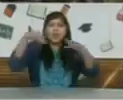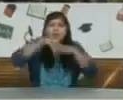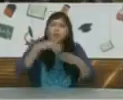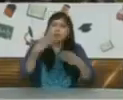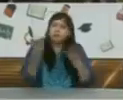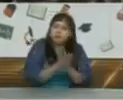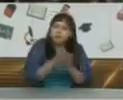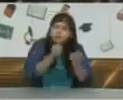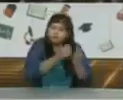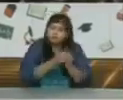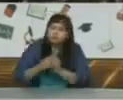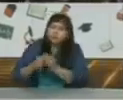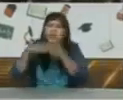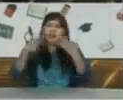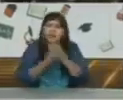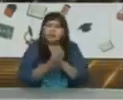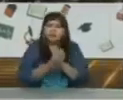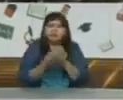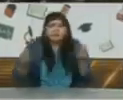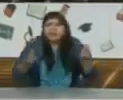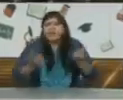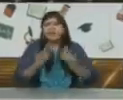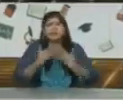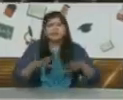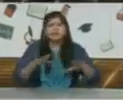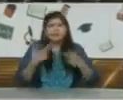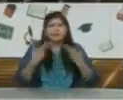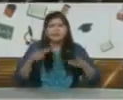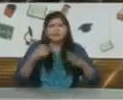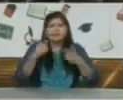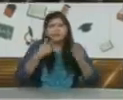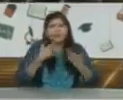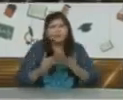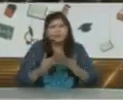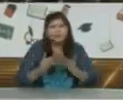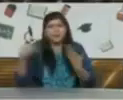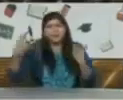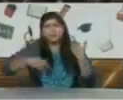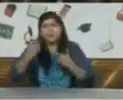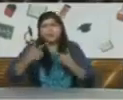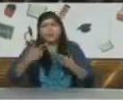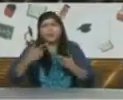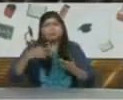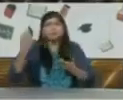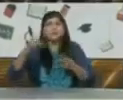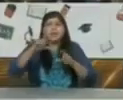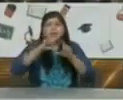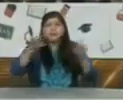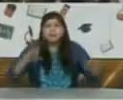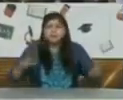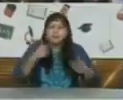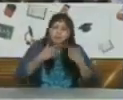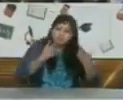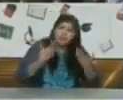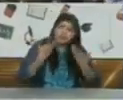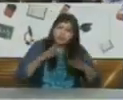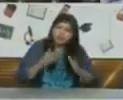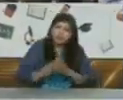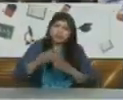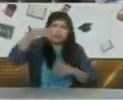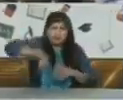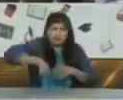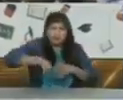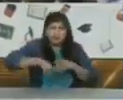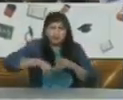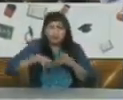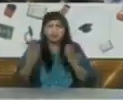थे और सहज भी रहते थे और कई विषयों पर इन्वॉल्व रहते थे। आज जो भी